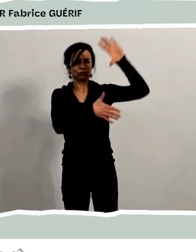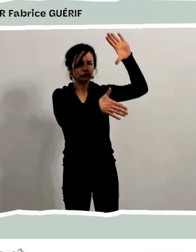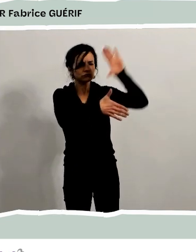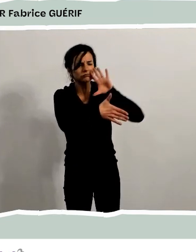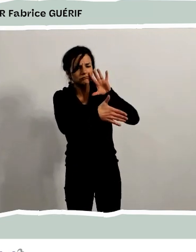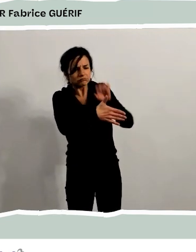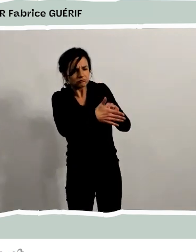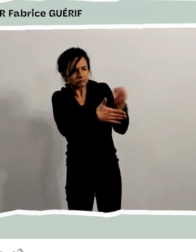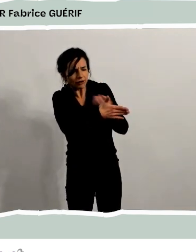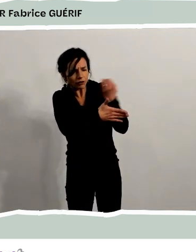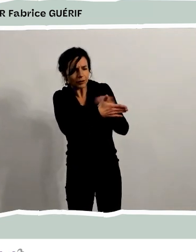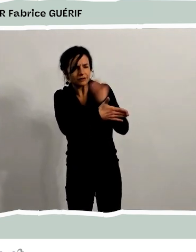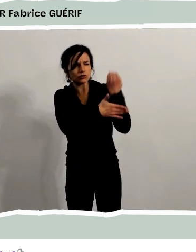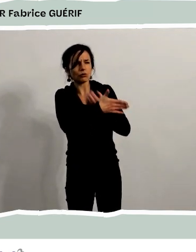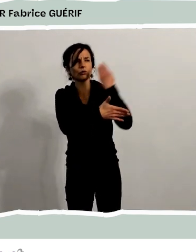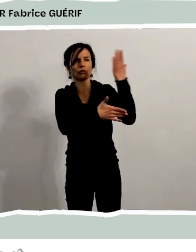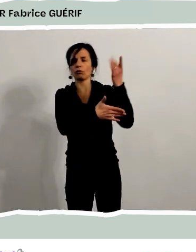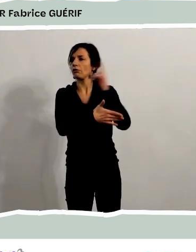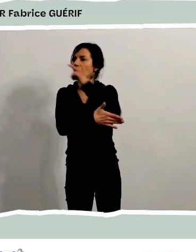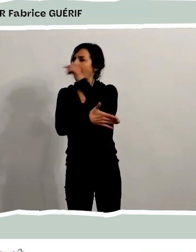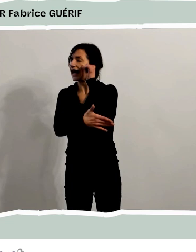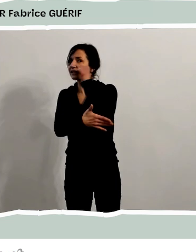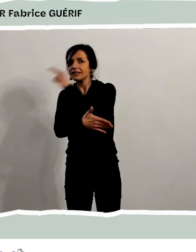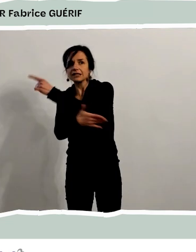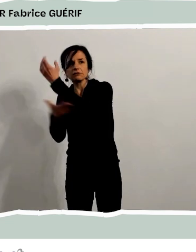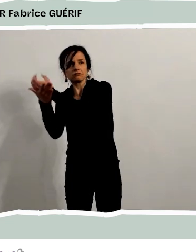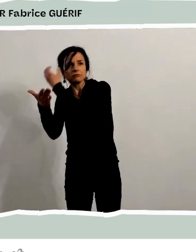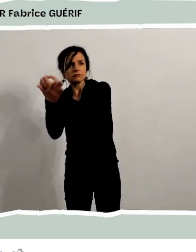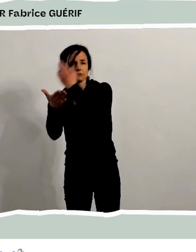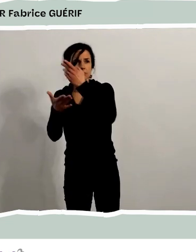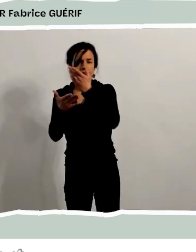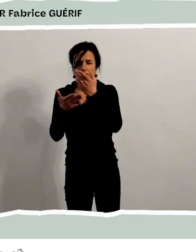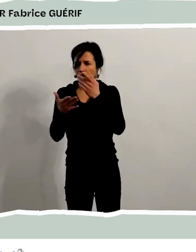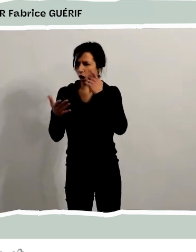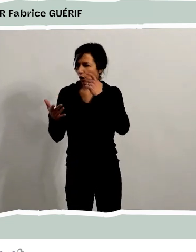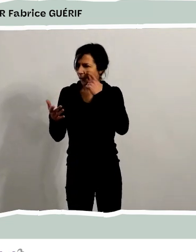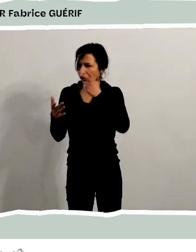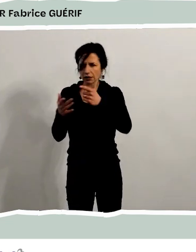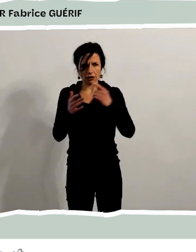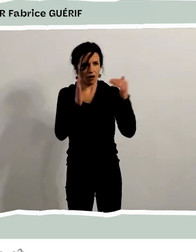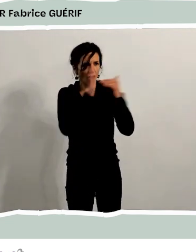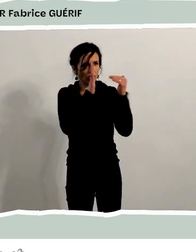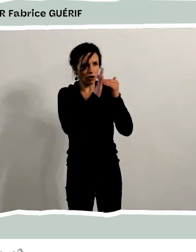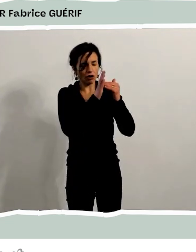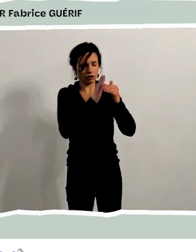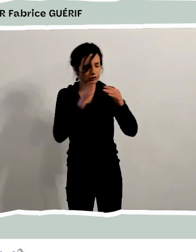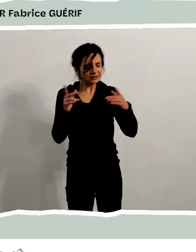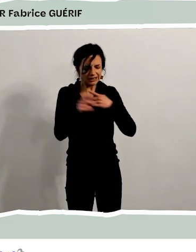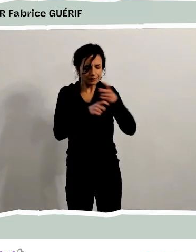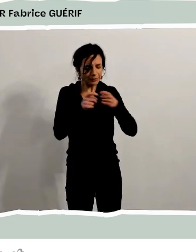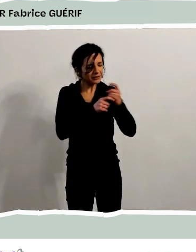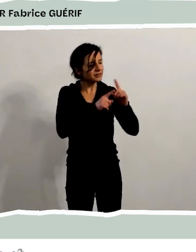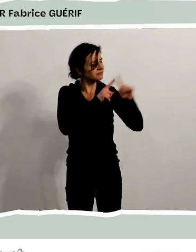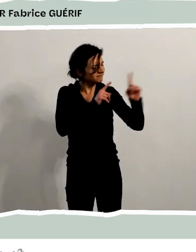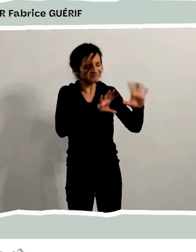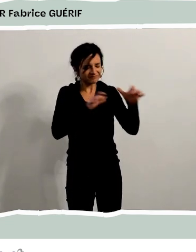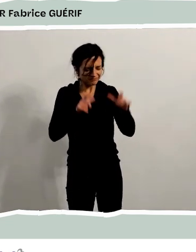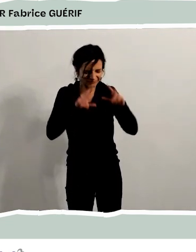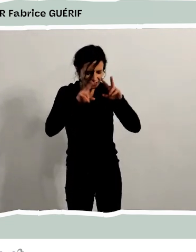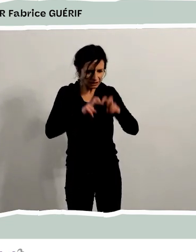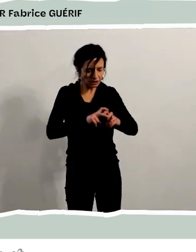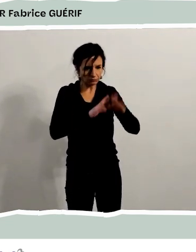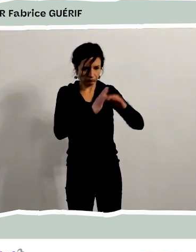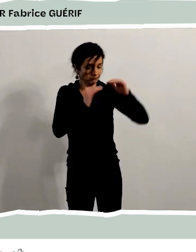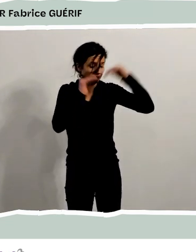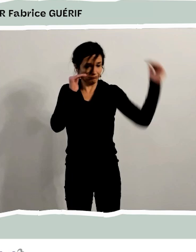en Afrique et en Asie, eh bien, on retrouve cette même tendance avec un déclin de la production de spermatozoïdes.